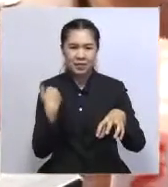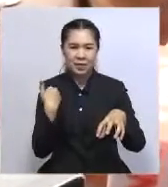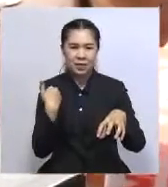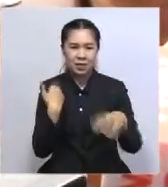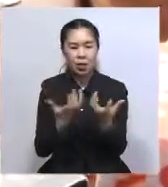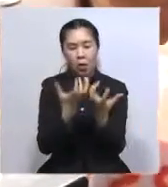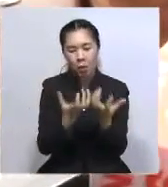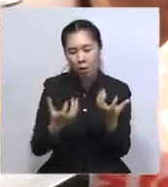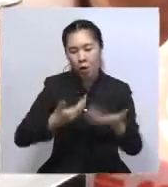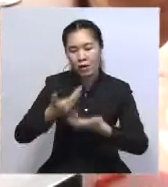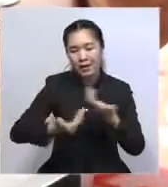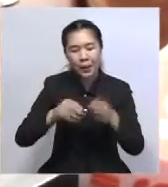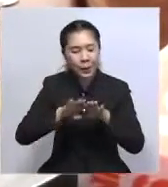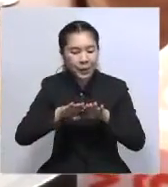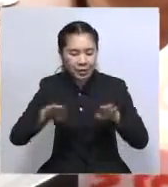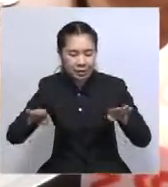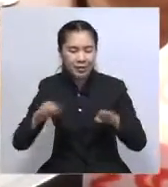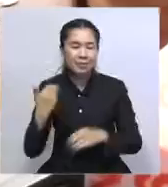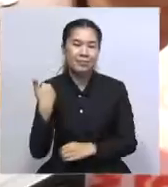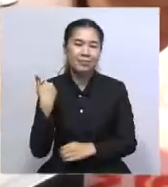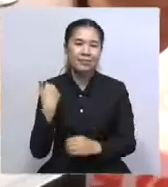ที่ขายของได้มาตรฐาน